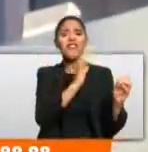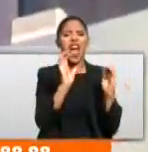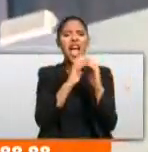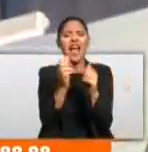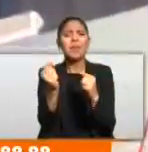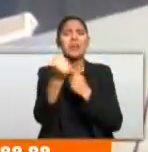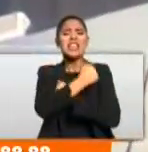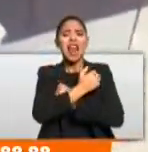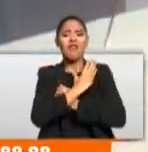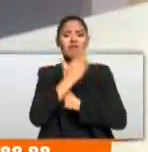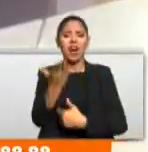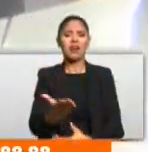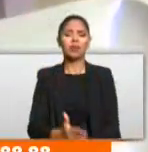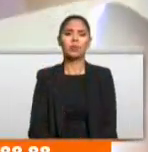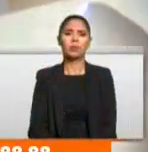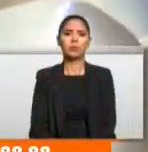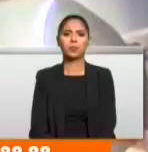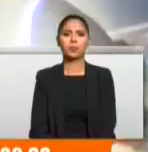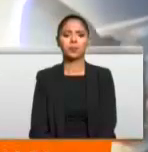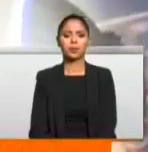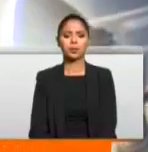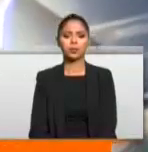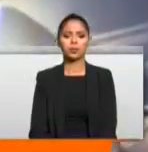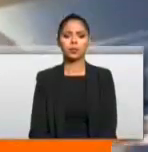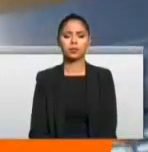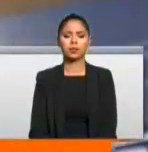tutundukları itfaiyeci amcaları oldu.